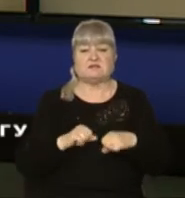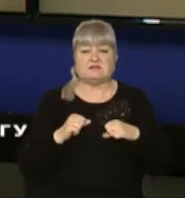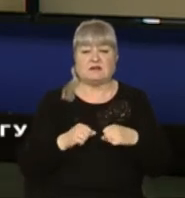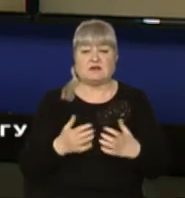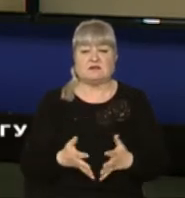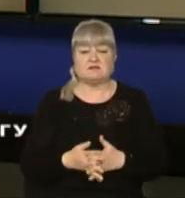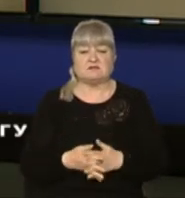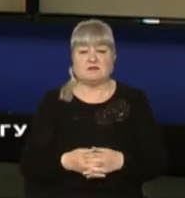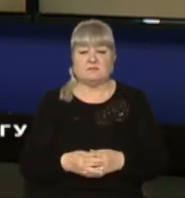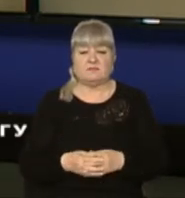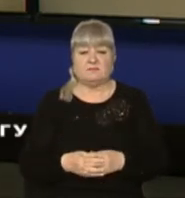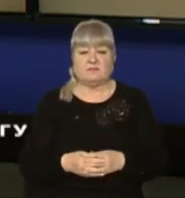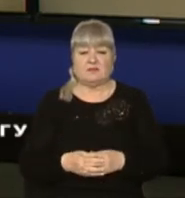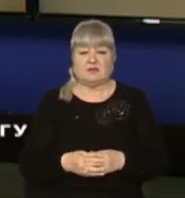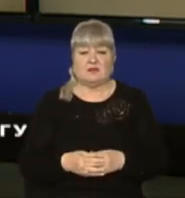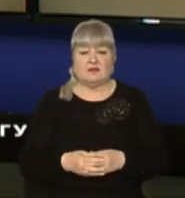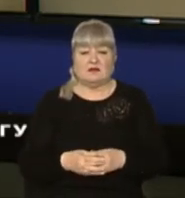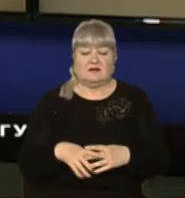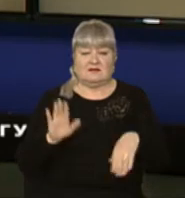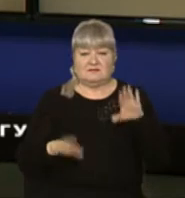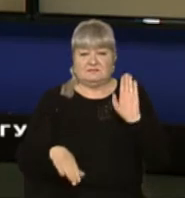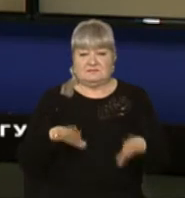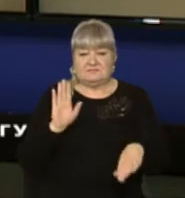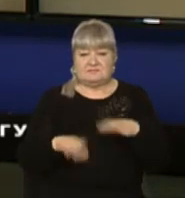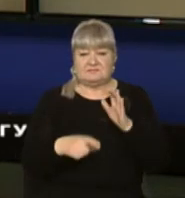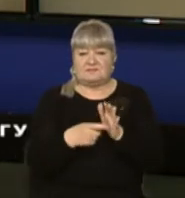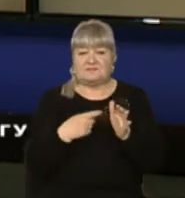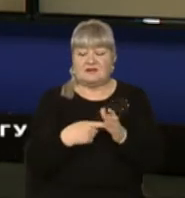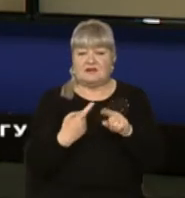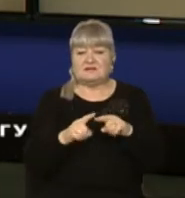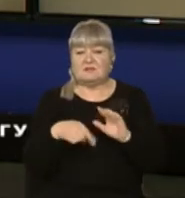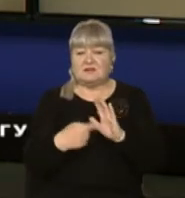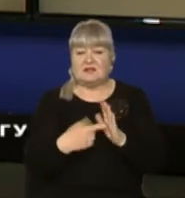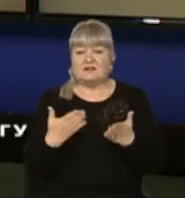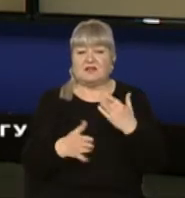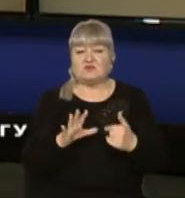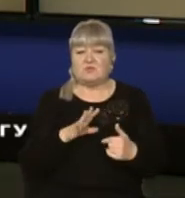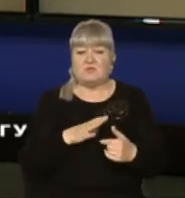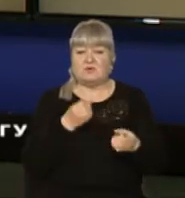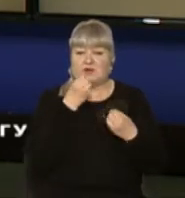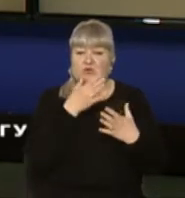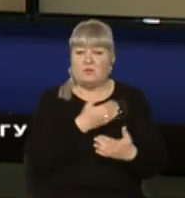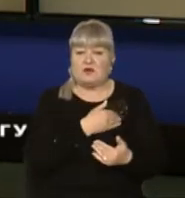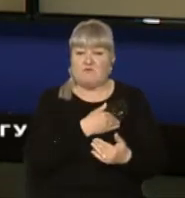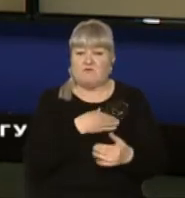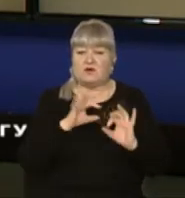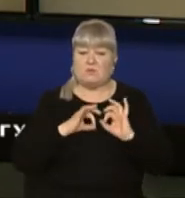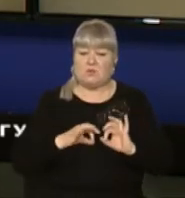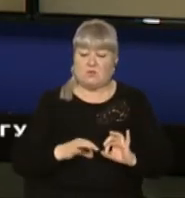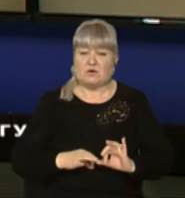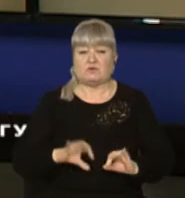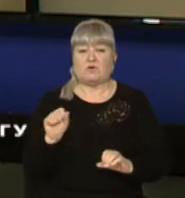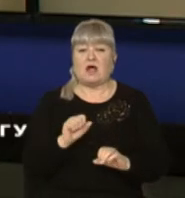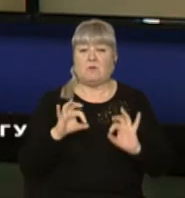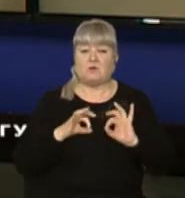розуміти, недокладно досліджувати ті питання. Бо якщо б була, розумієте, добра воля прокуратури, а прокуратура – це такий орган, який